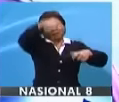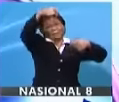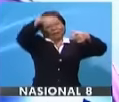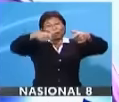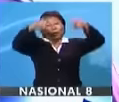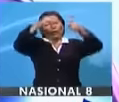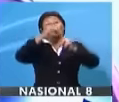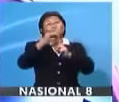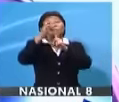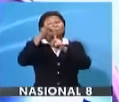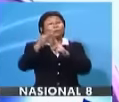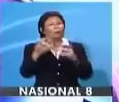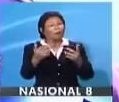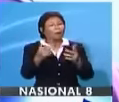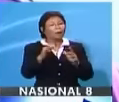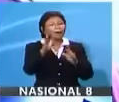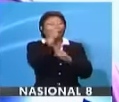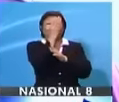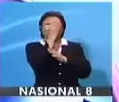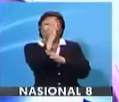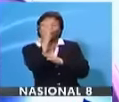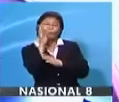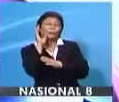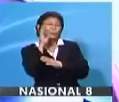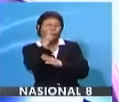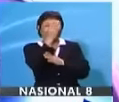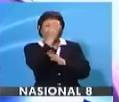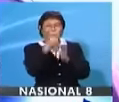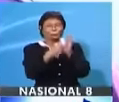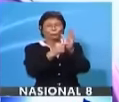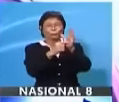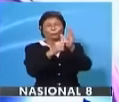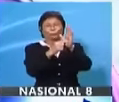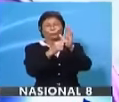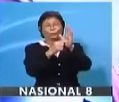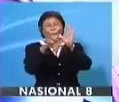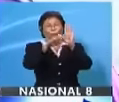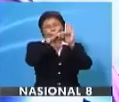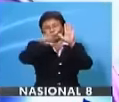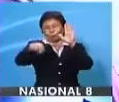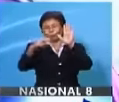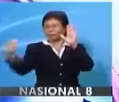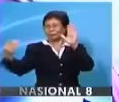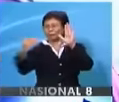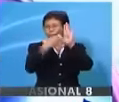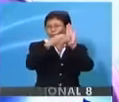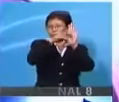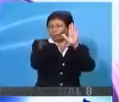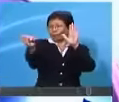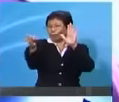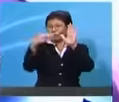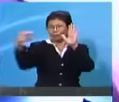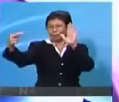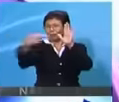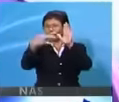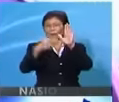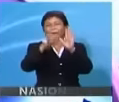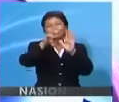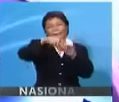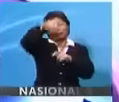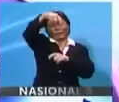daripada cermin muka. Untuk menampakkan refleks, untuk menjadikan ianya lebih